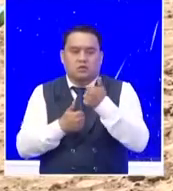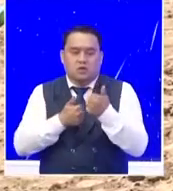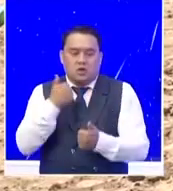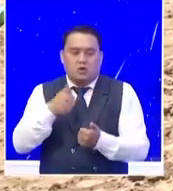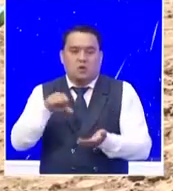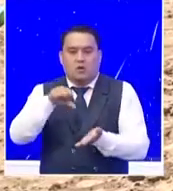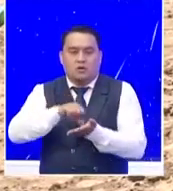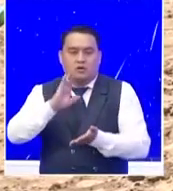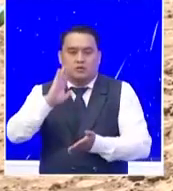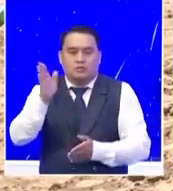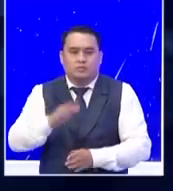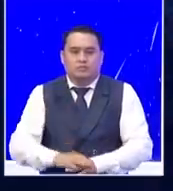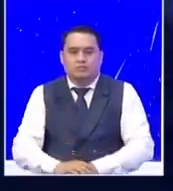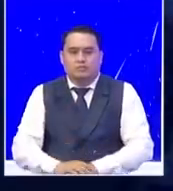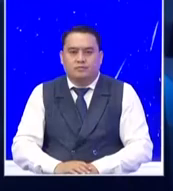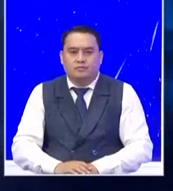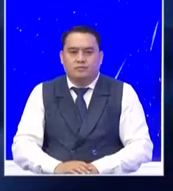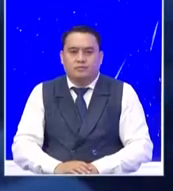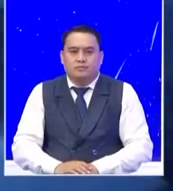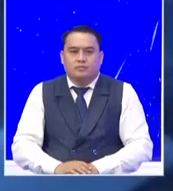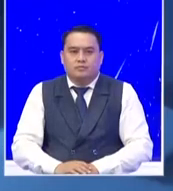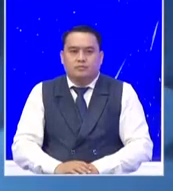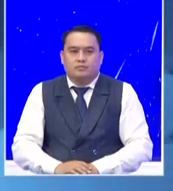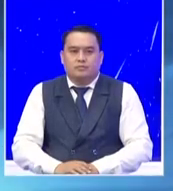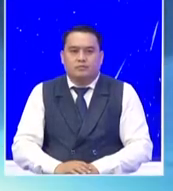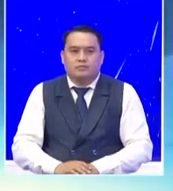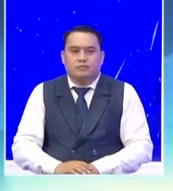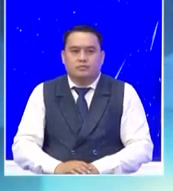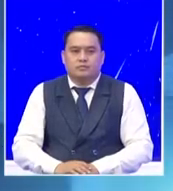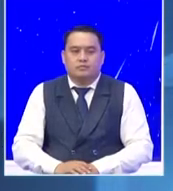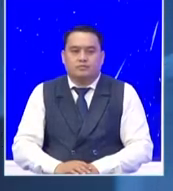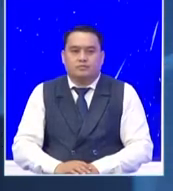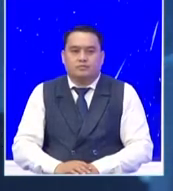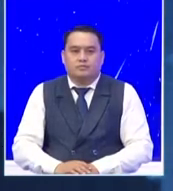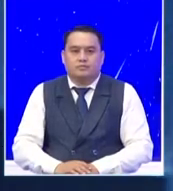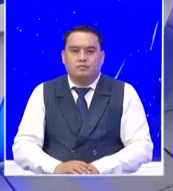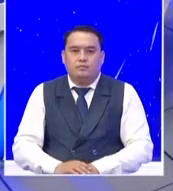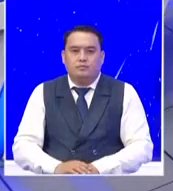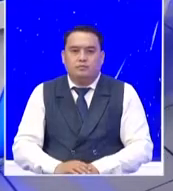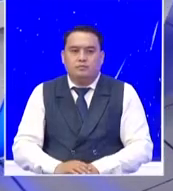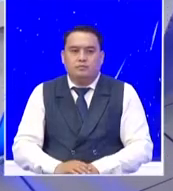ел чемпионаты жалауын желбіретпек. Жарқын Нұрланұлы, Абылай Құттықбай, Жетісу телеарнасы.